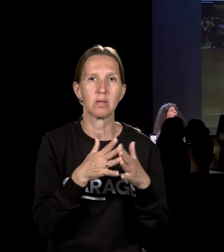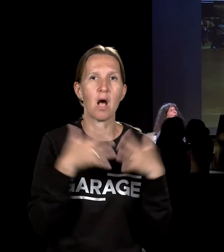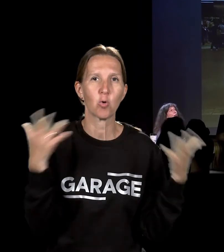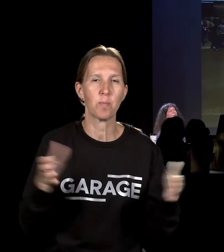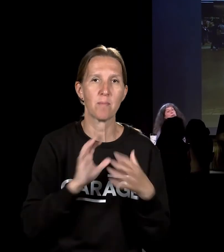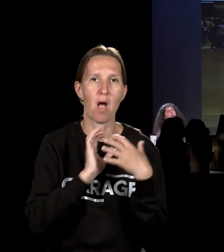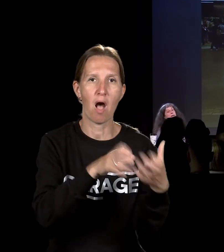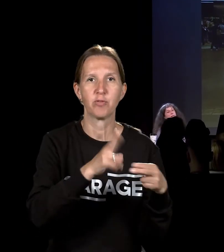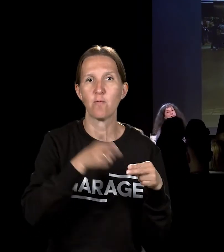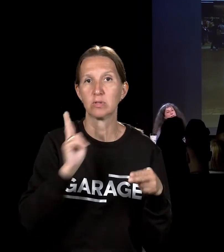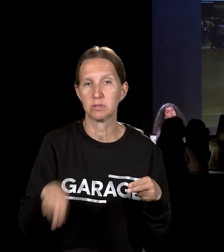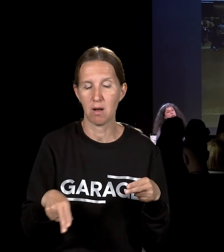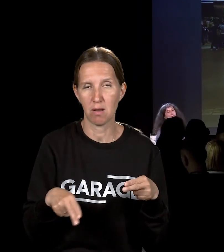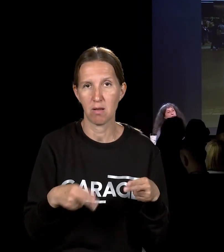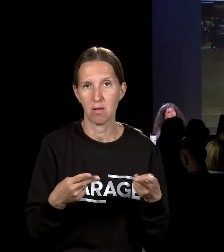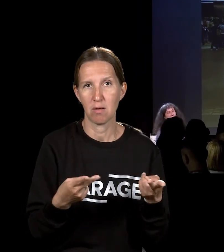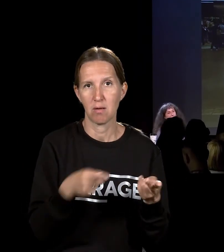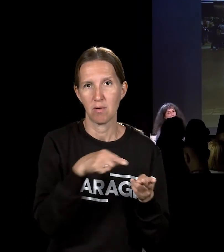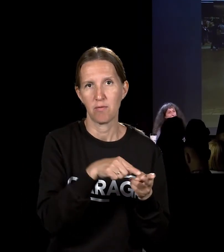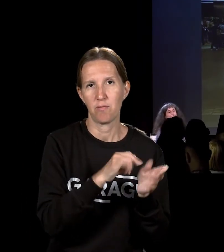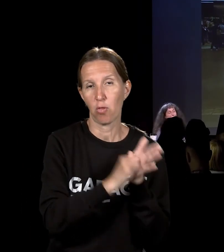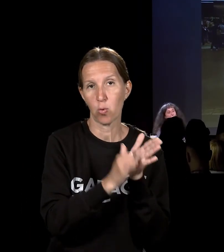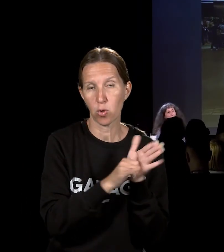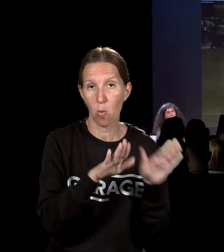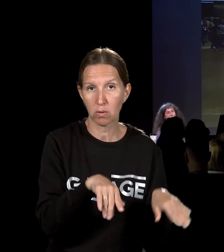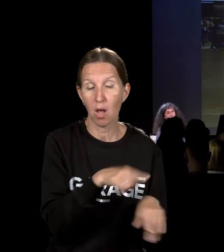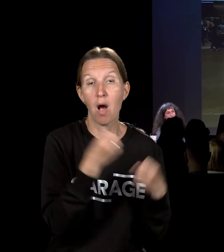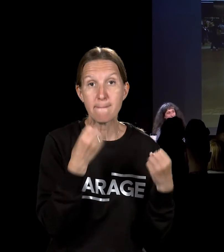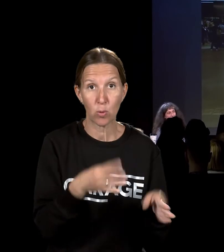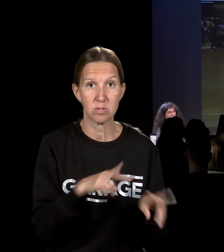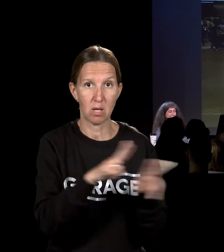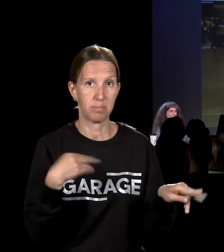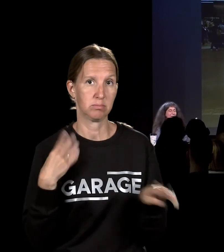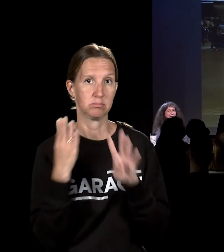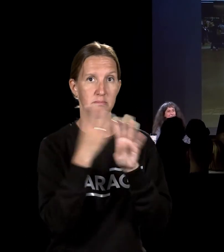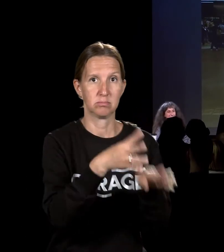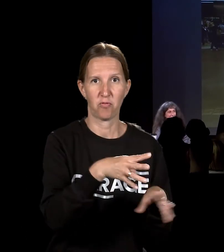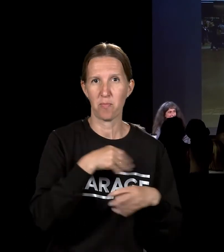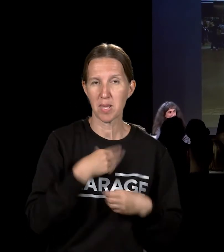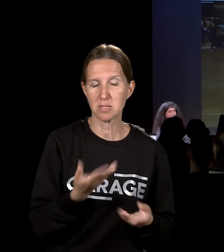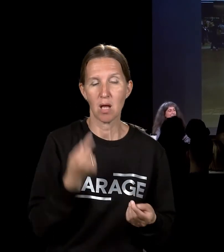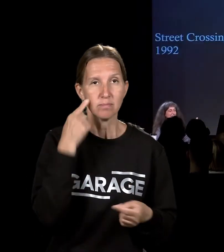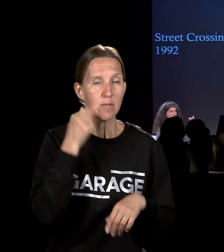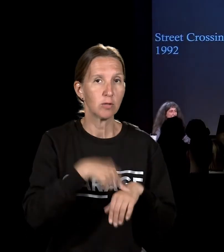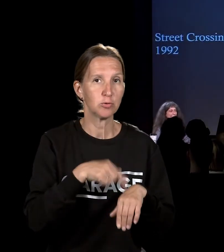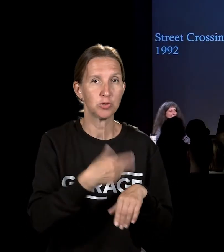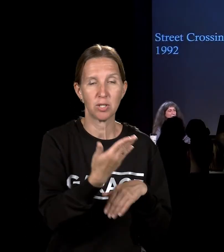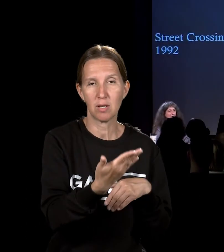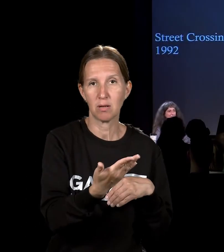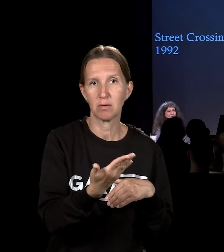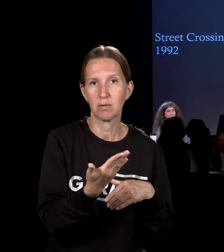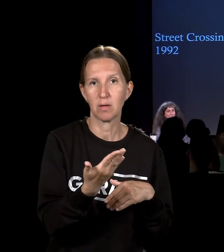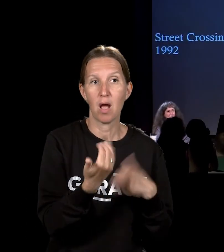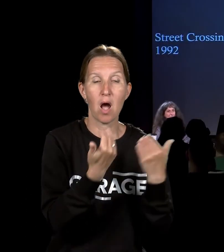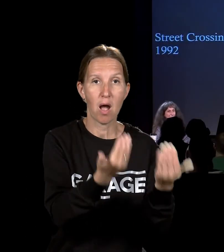автобусном вокзале, в автобусном терминале в Нью-Йорке. Они просто стоят вместе с нами. И именно потому,